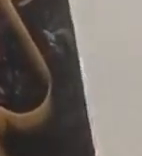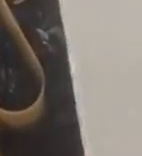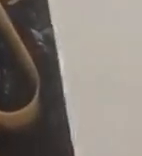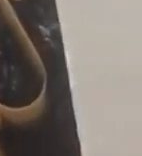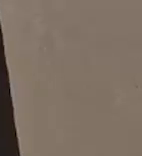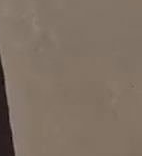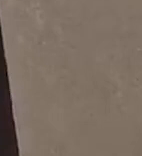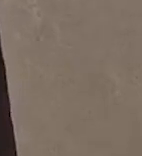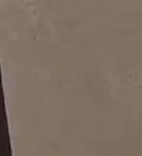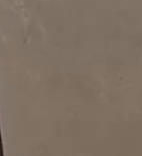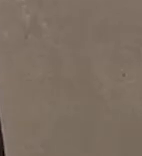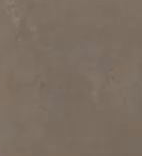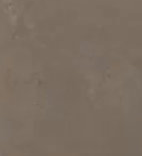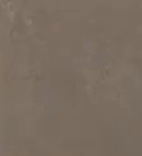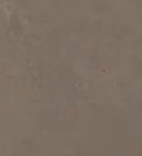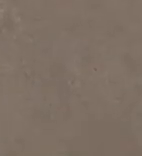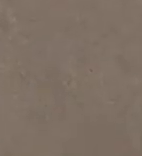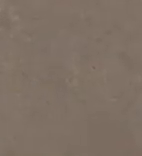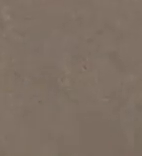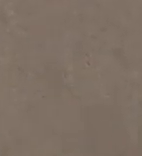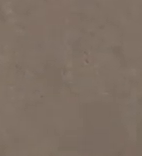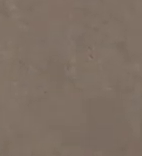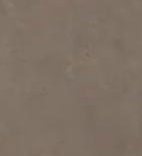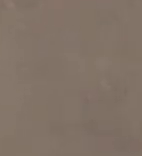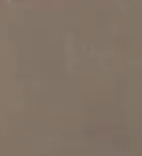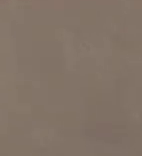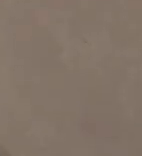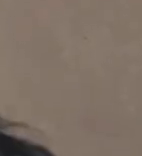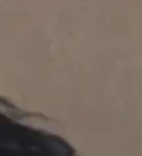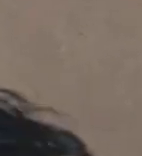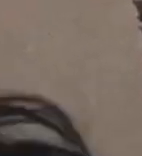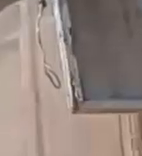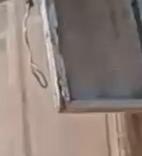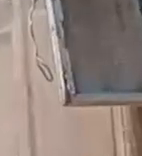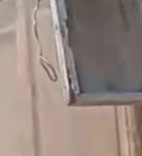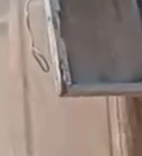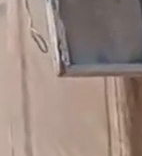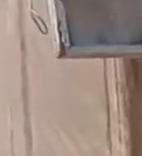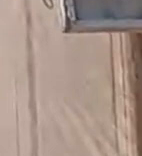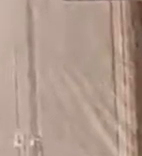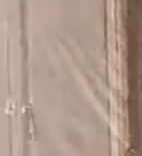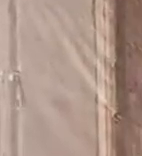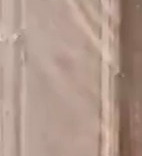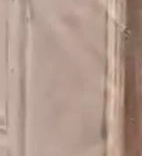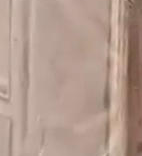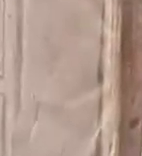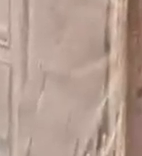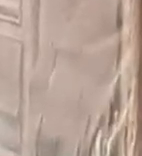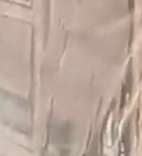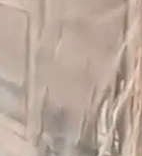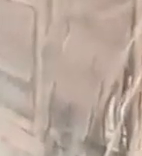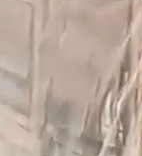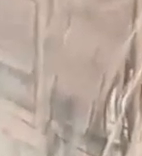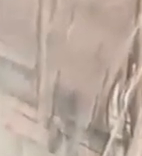inilah 6 santri termasuk 2 remaja di bawah umur dicabuli oleh MA, pengasuh pondok tersebut. Pelaku juga